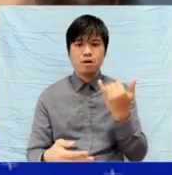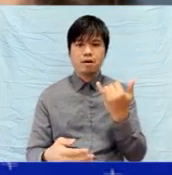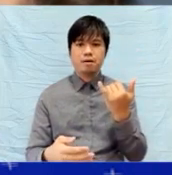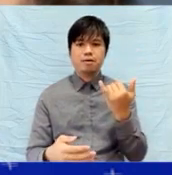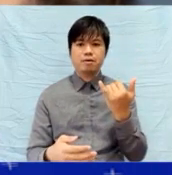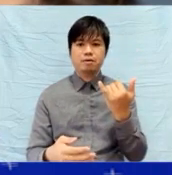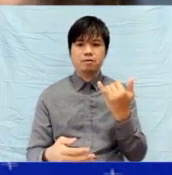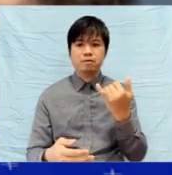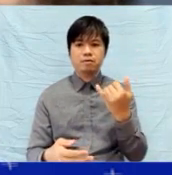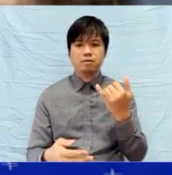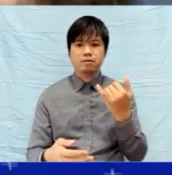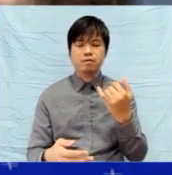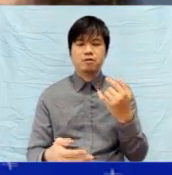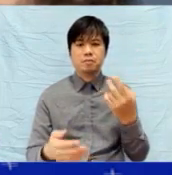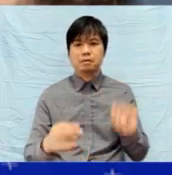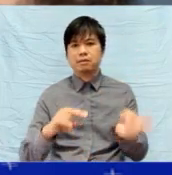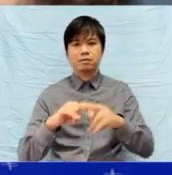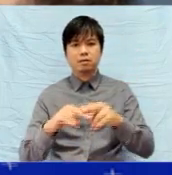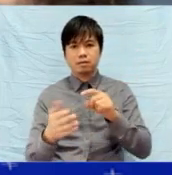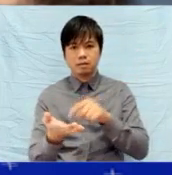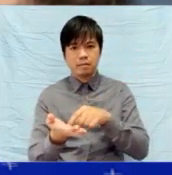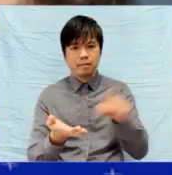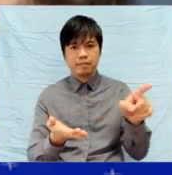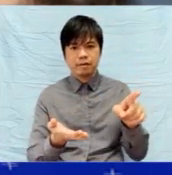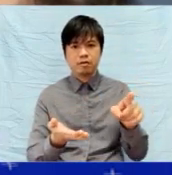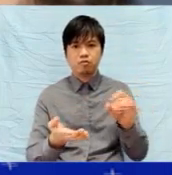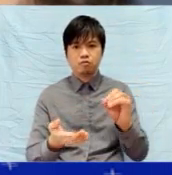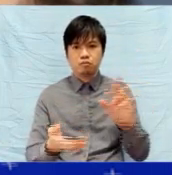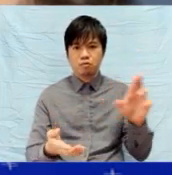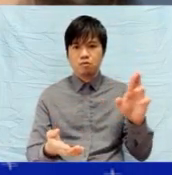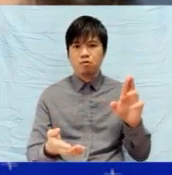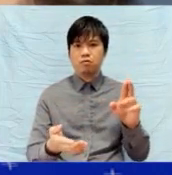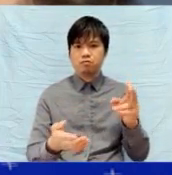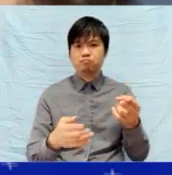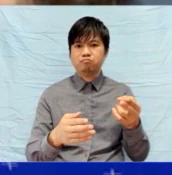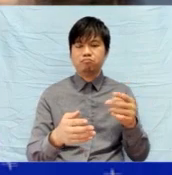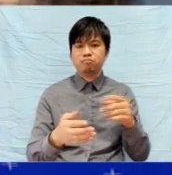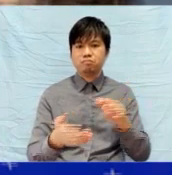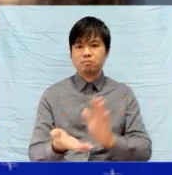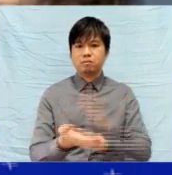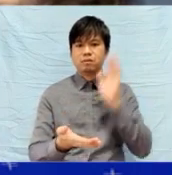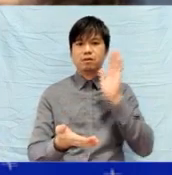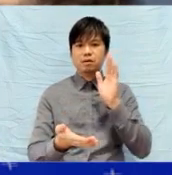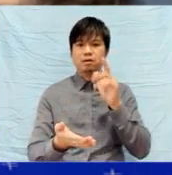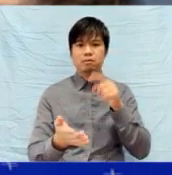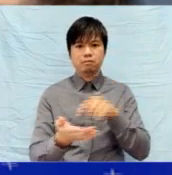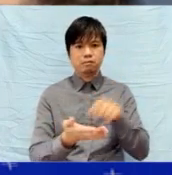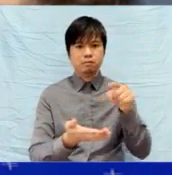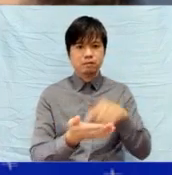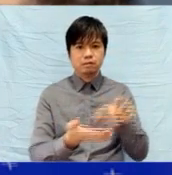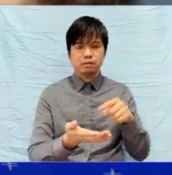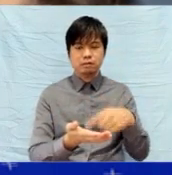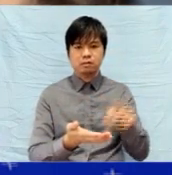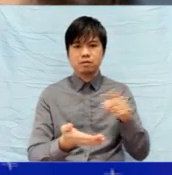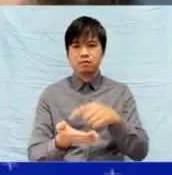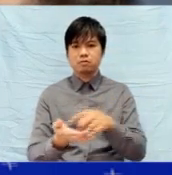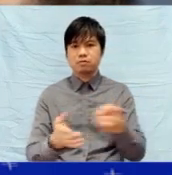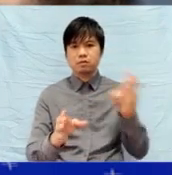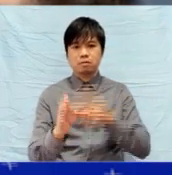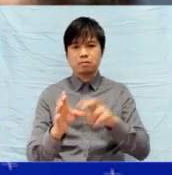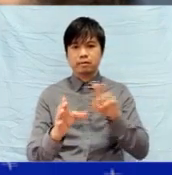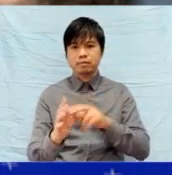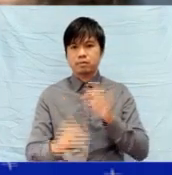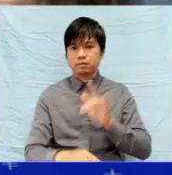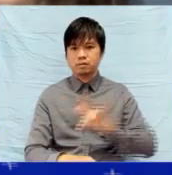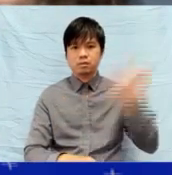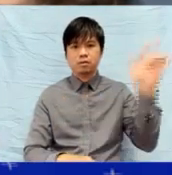higher fee or magkaroon ng pagtaas ng pamasahe sa ating mga mananakay o sa ating mga passengers. So,